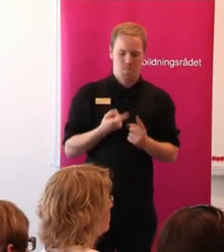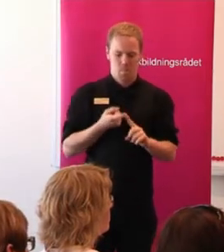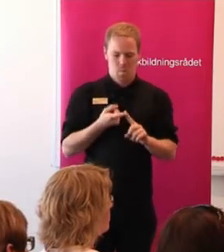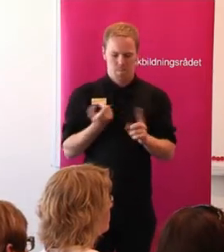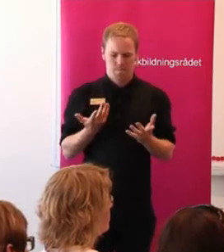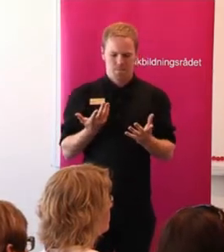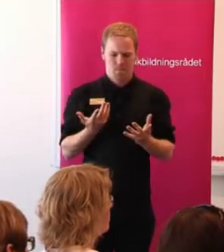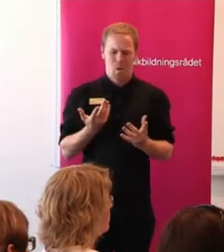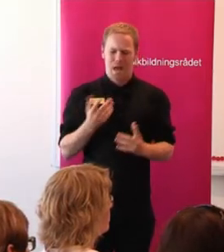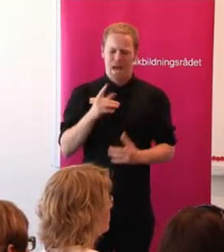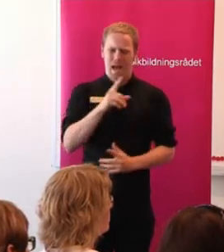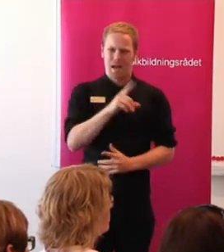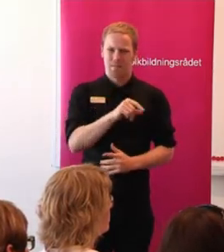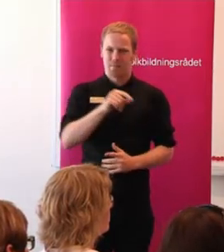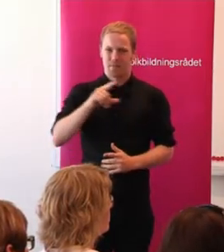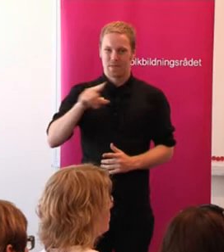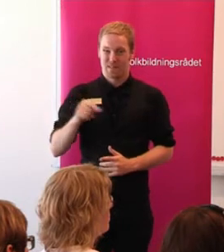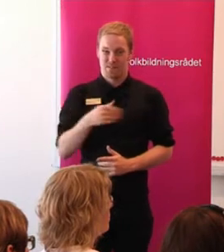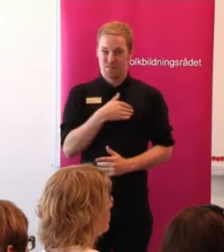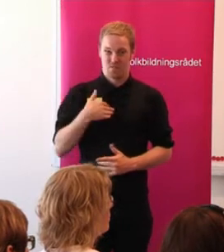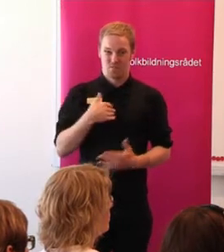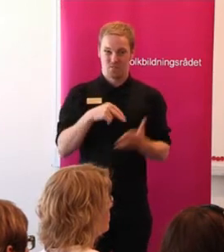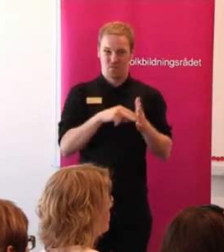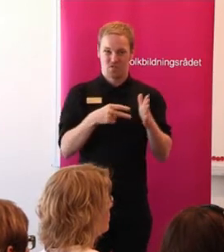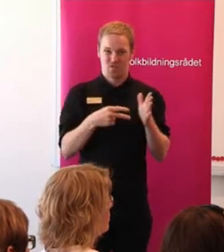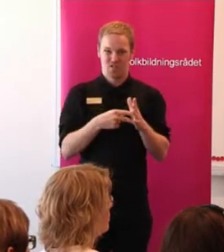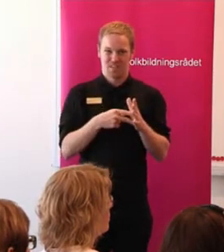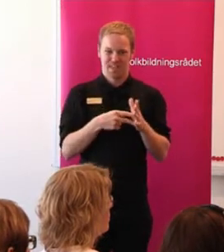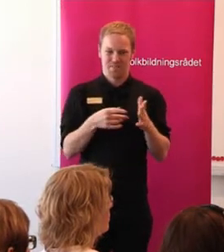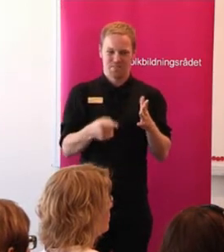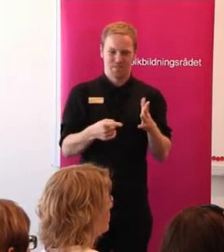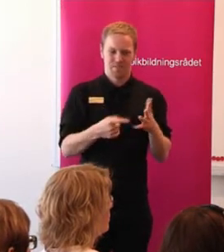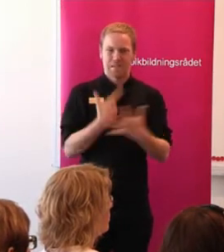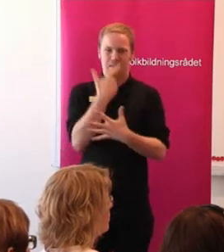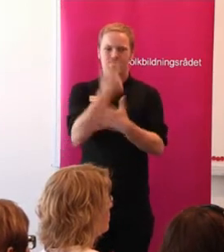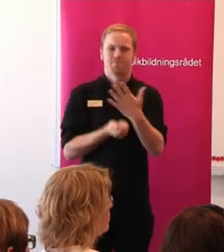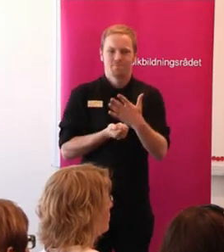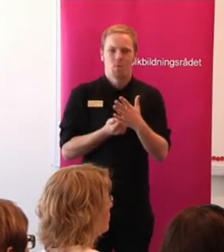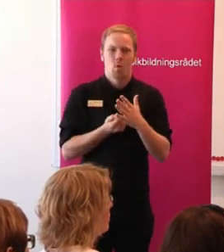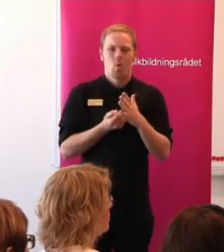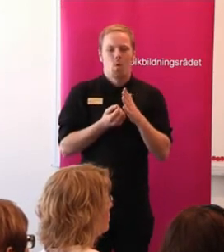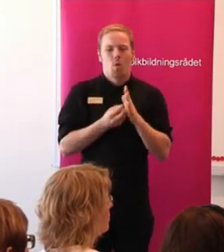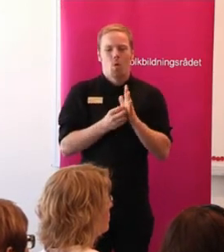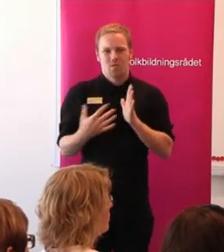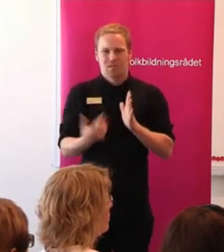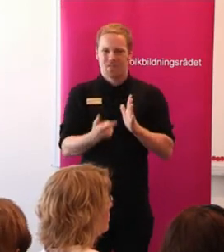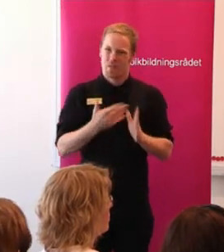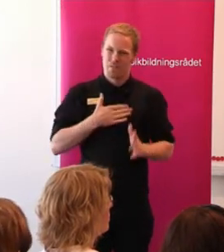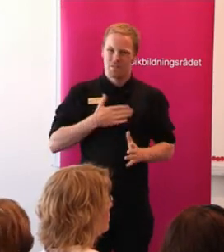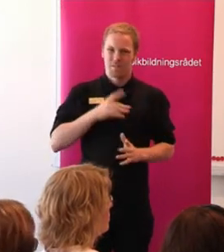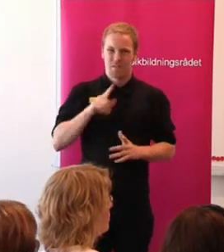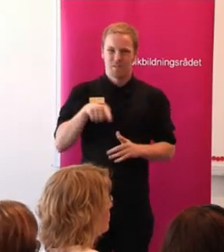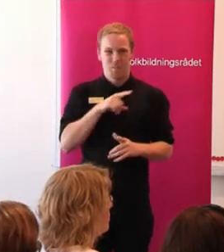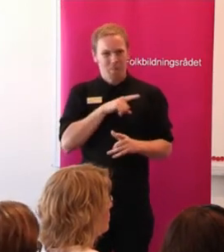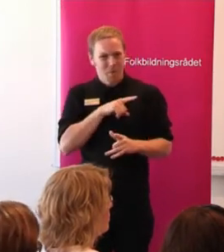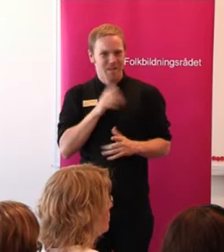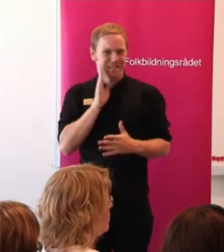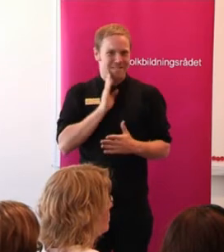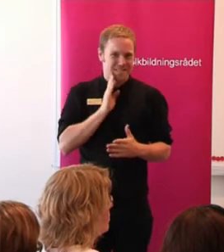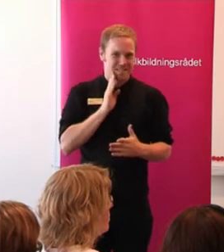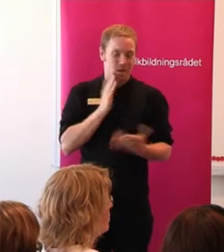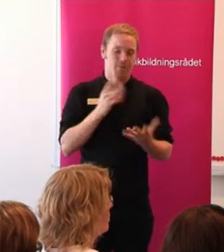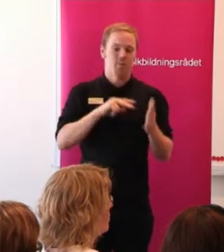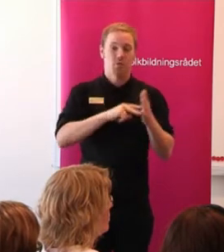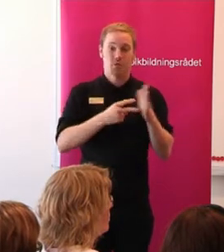ibland faller vi våra system på godhetens grepp. Och det är att varje system för sig är väldigt